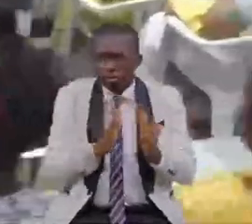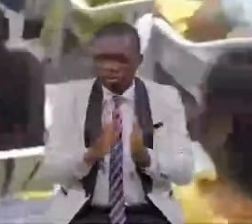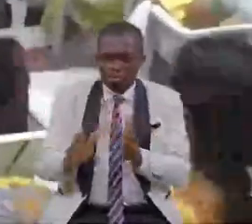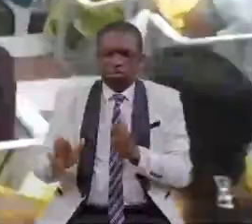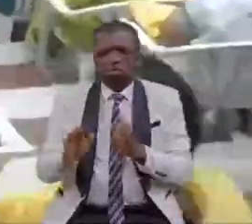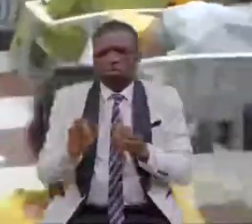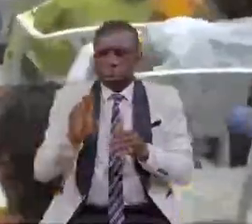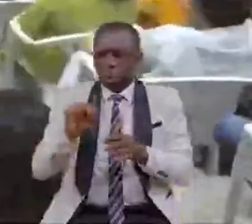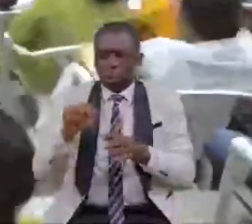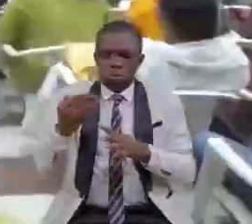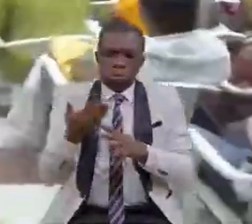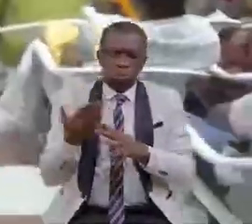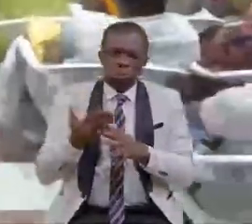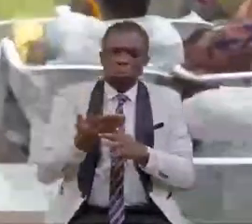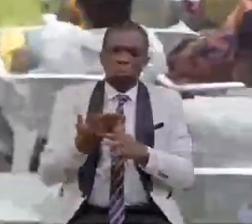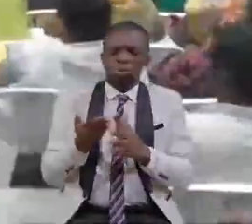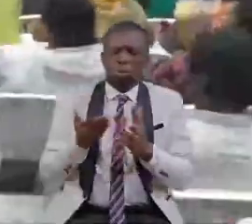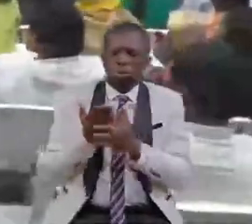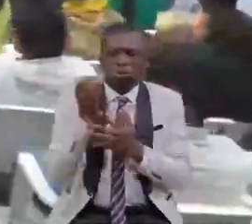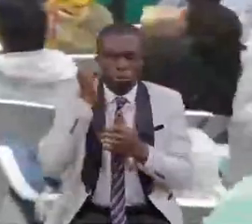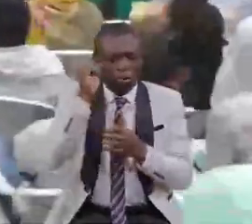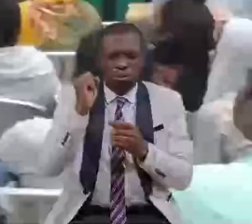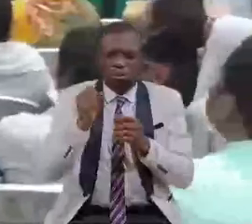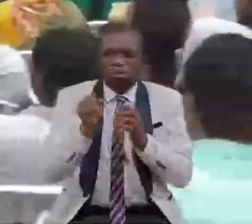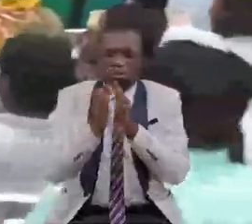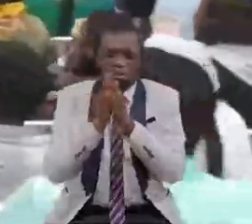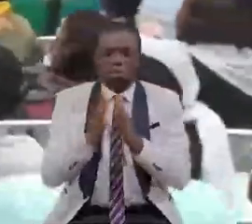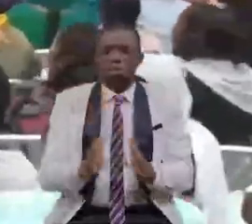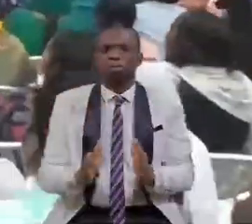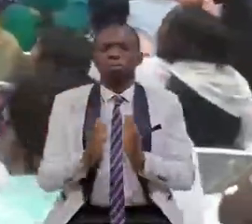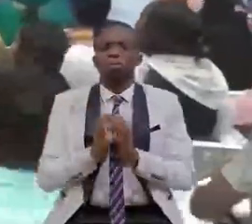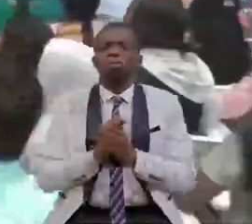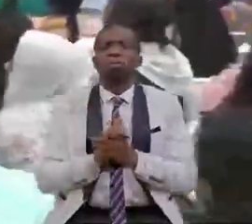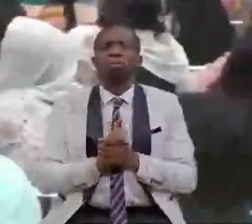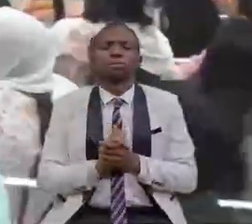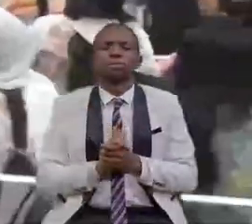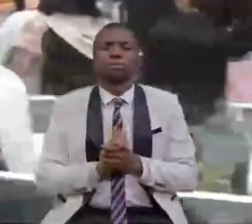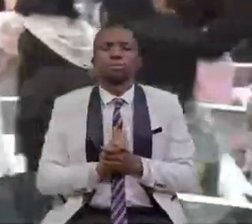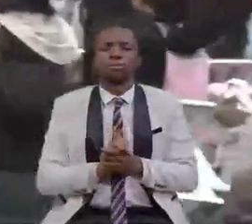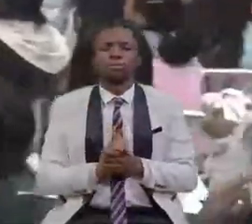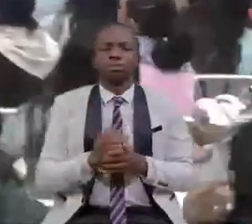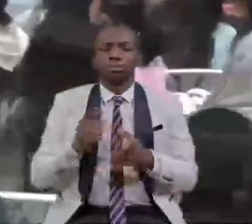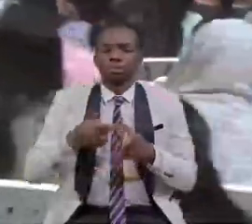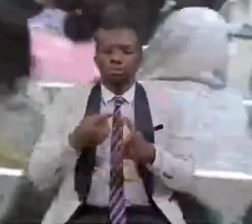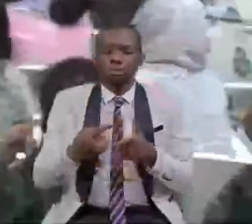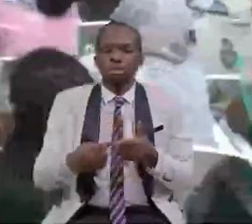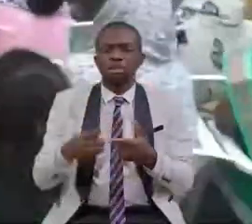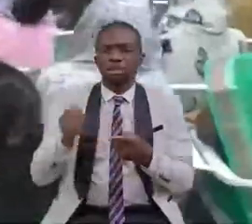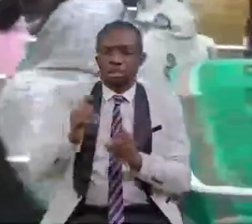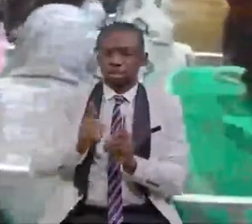Afin de pouvoir être tout seul sans avoir un dérangement à sa prière. Et les disciples aussi ont prié.